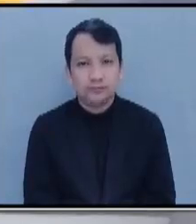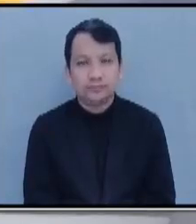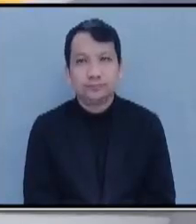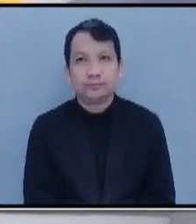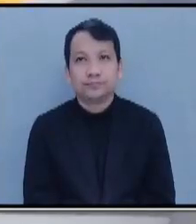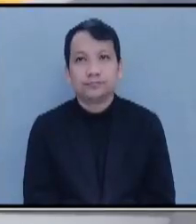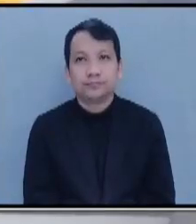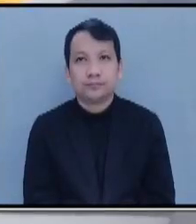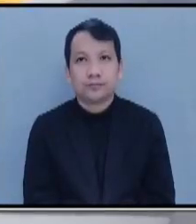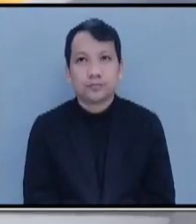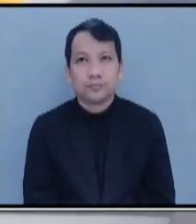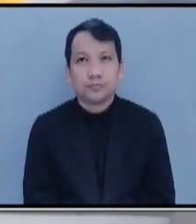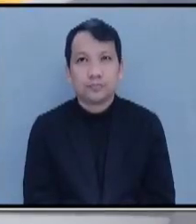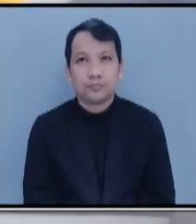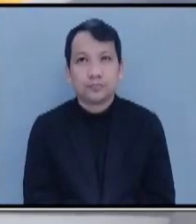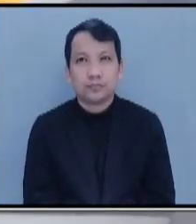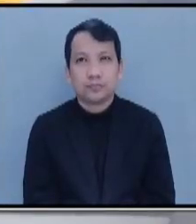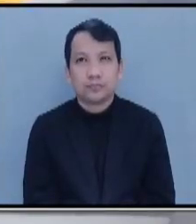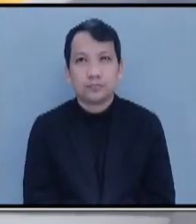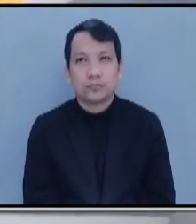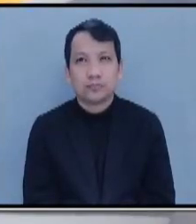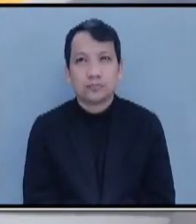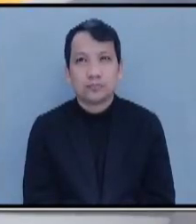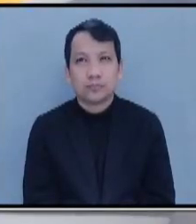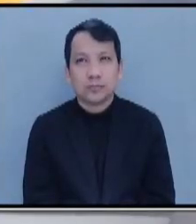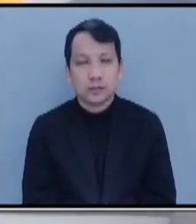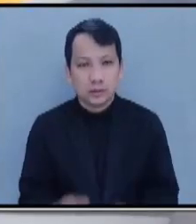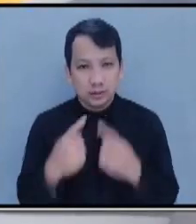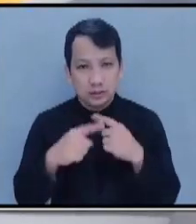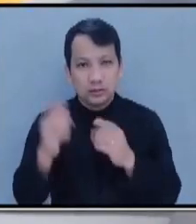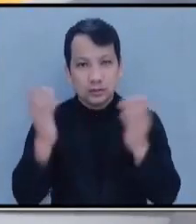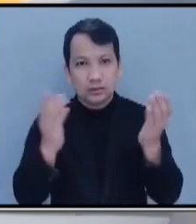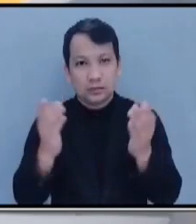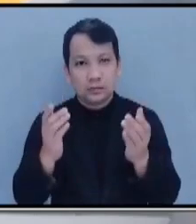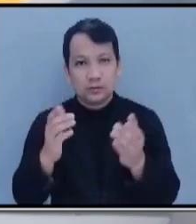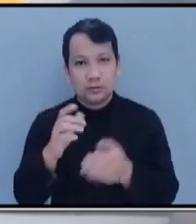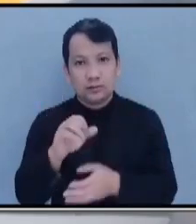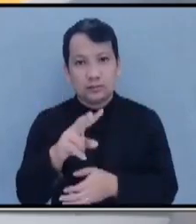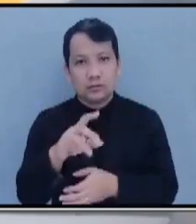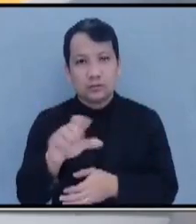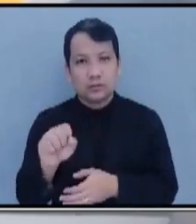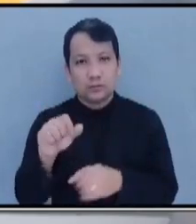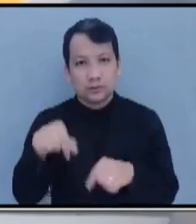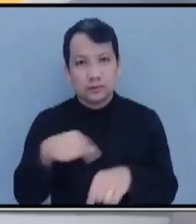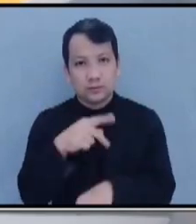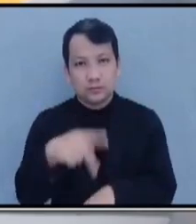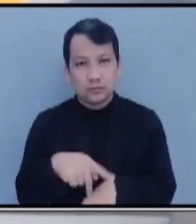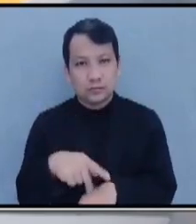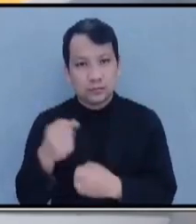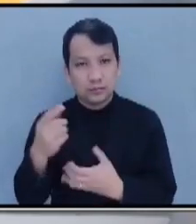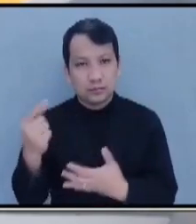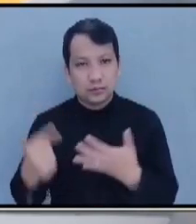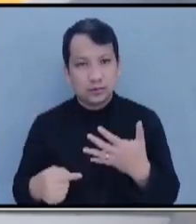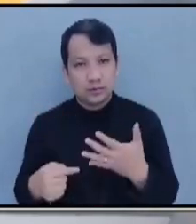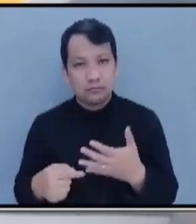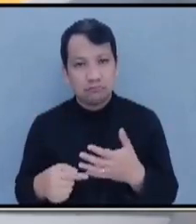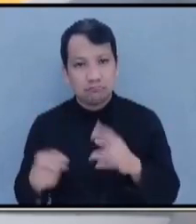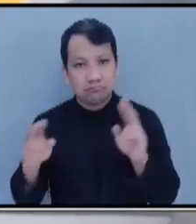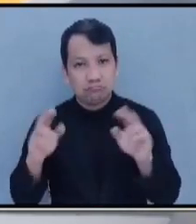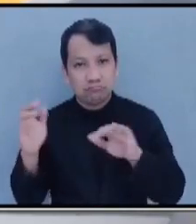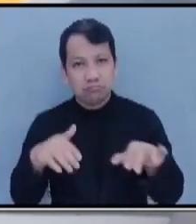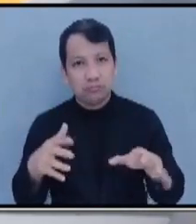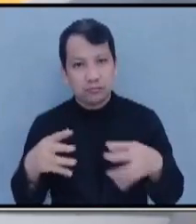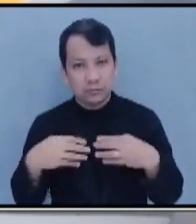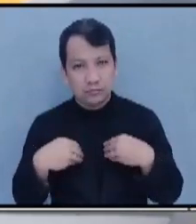Matagumpay ang paglulunsad ng bagong Pilipinas Servicio Fair sa ilang bahagi ng bansa. Maraming kababayan ang inabangan at tumangkilik sa